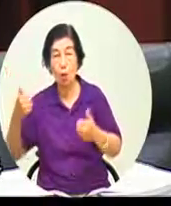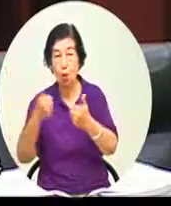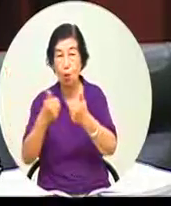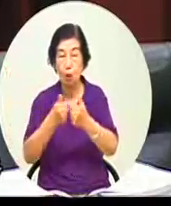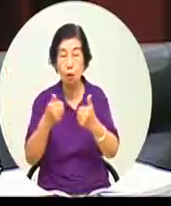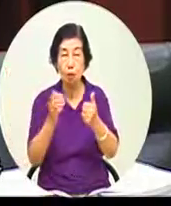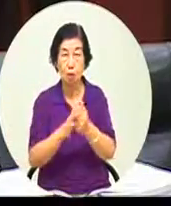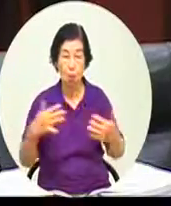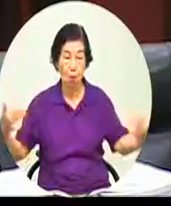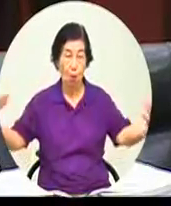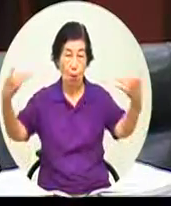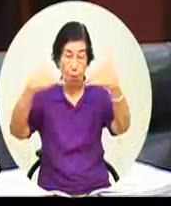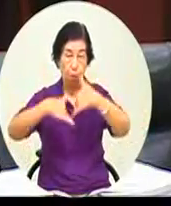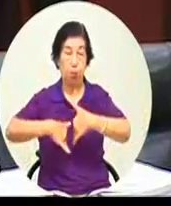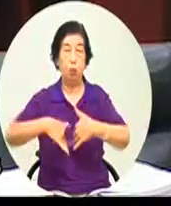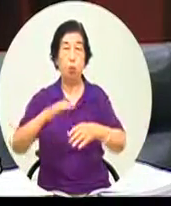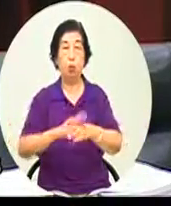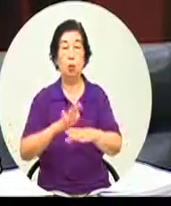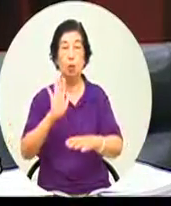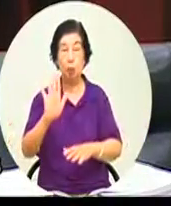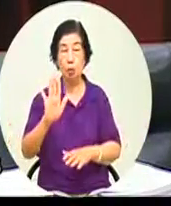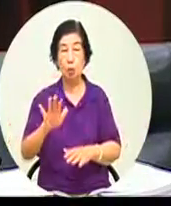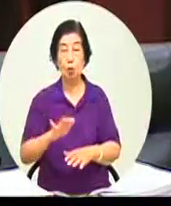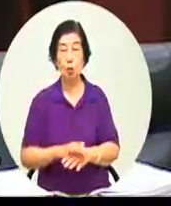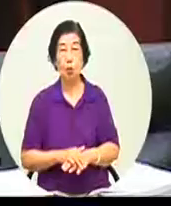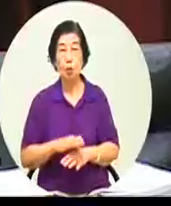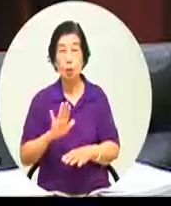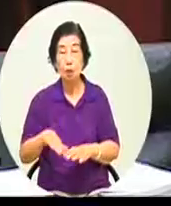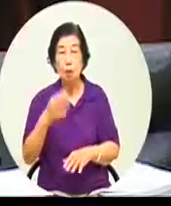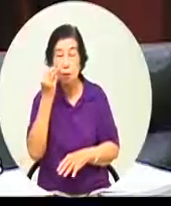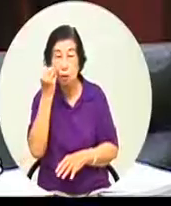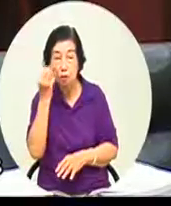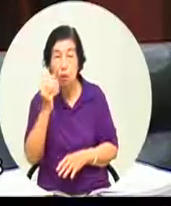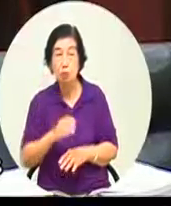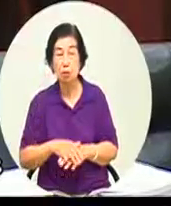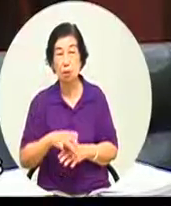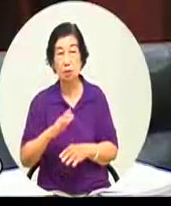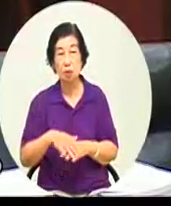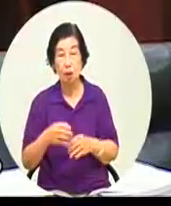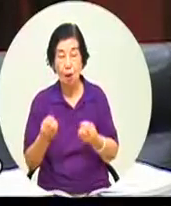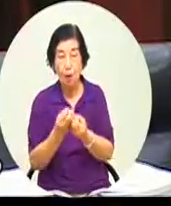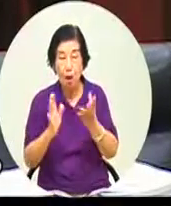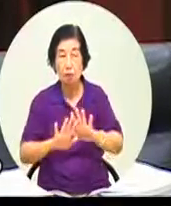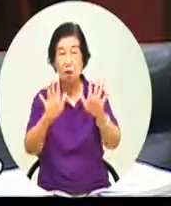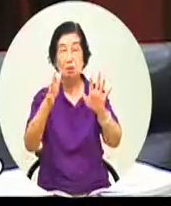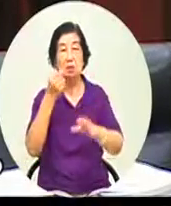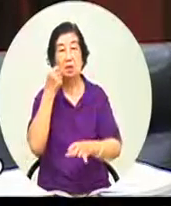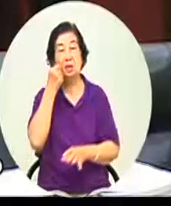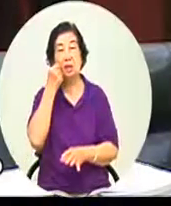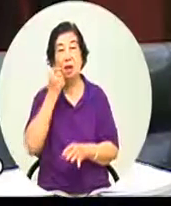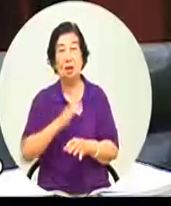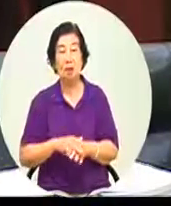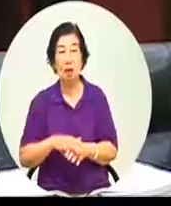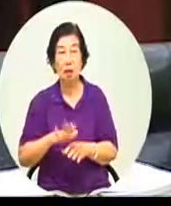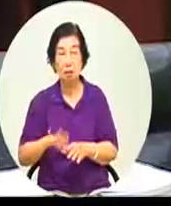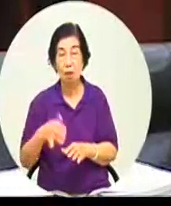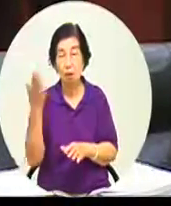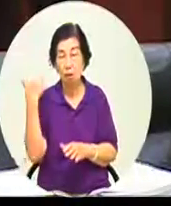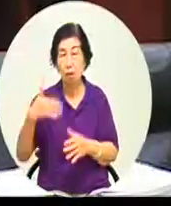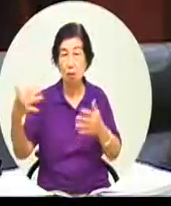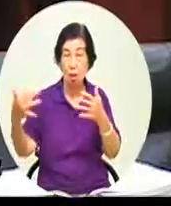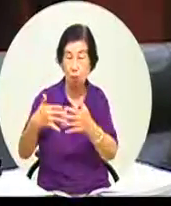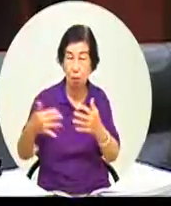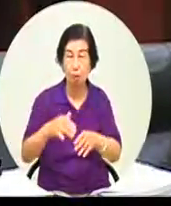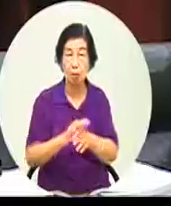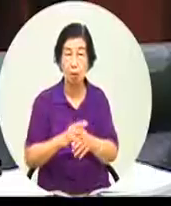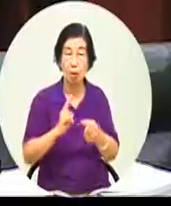六股观光歹发展，就是讲卡着足济工过。因迄间我冇咨询过，啊，林务局啦、水保局